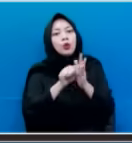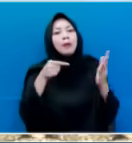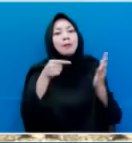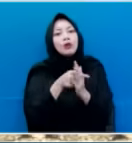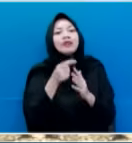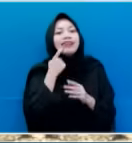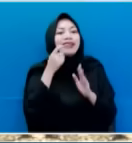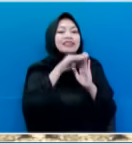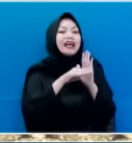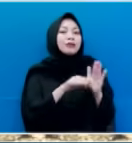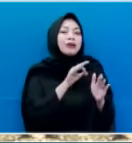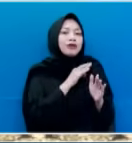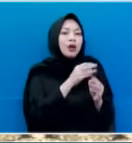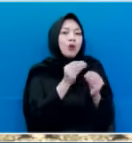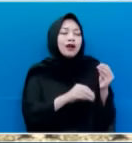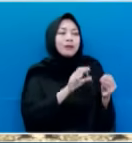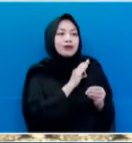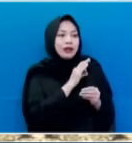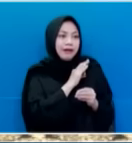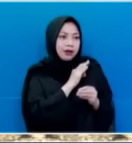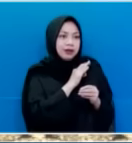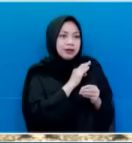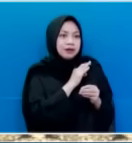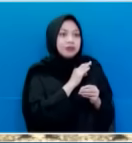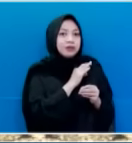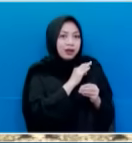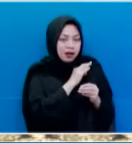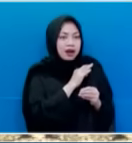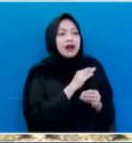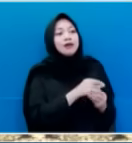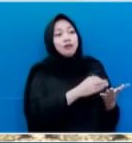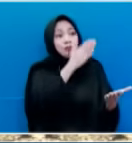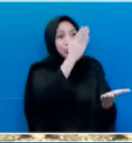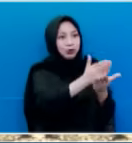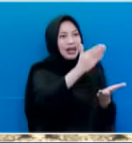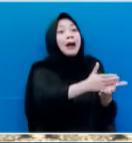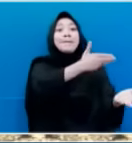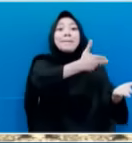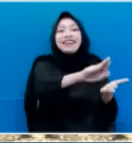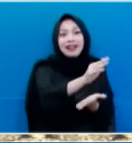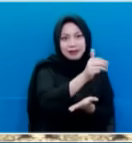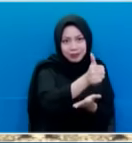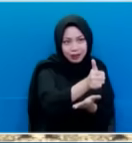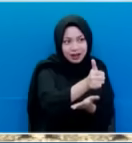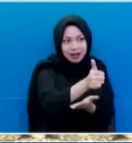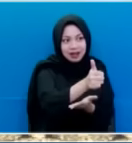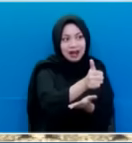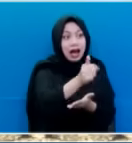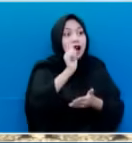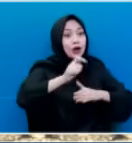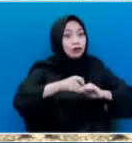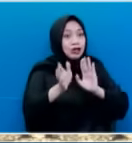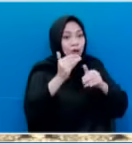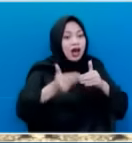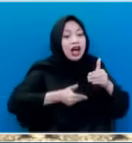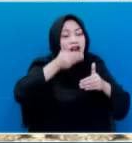Jadi menyidangkan kembali, dan nanti putusannya bisa diduga, bisa dipastikan bahkan akan berbeda dengan putusan 90.